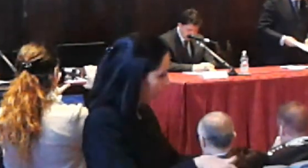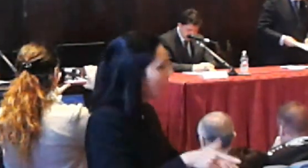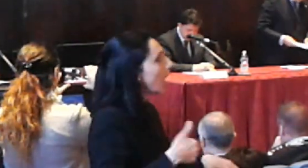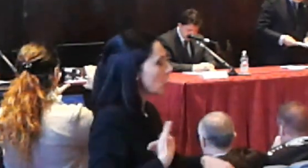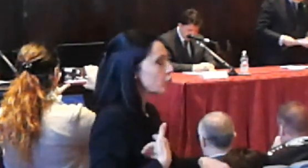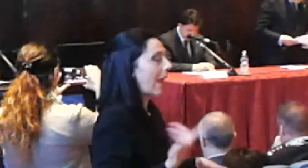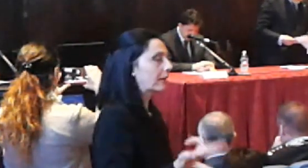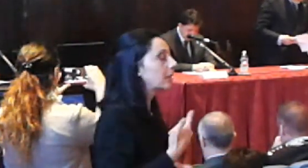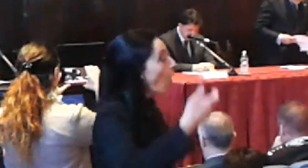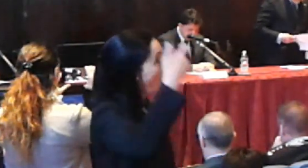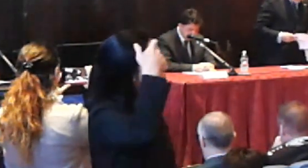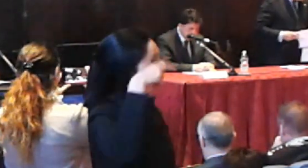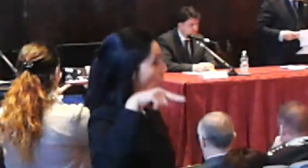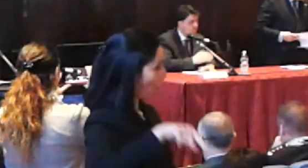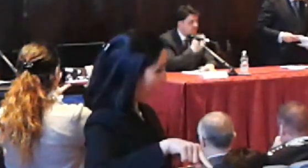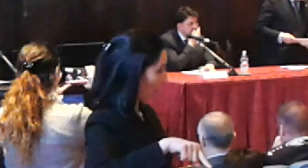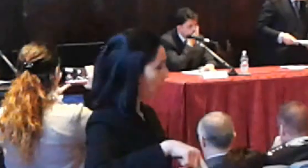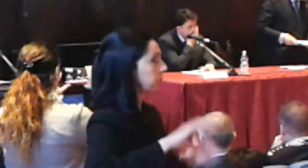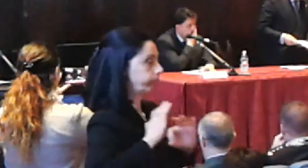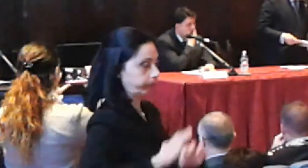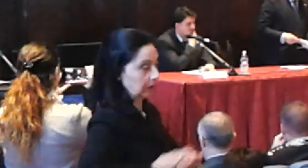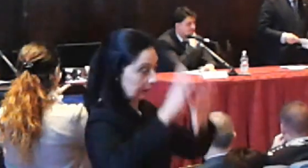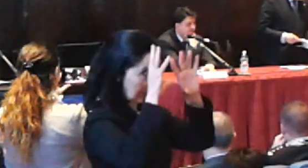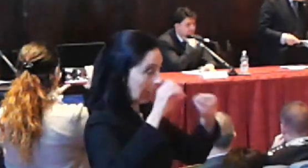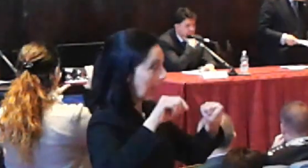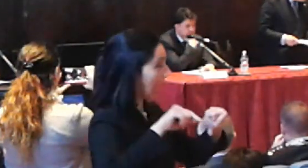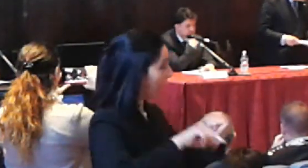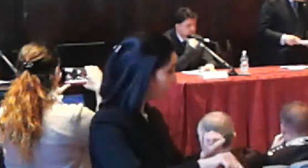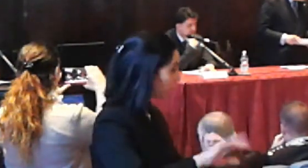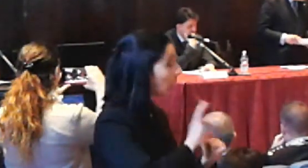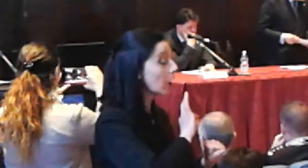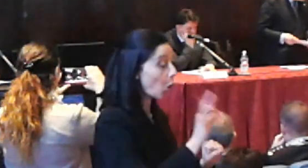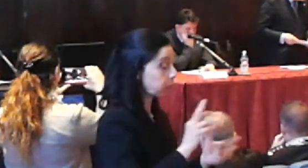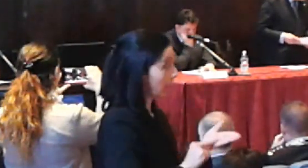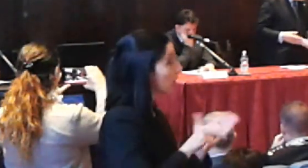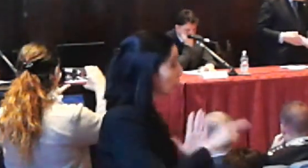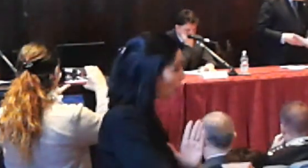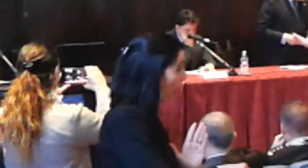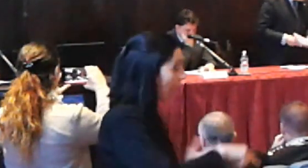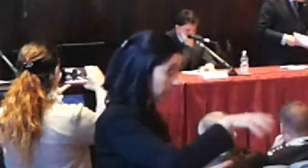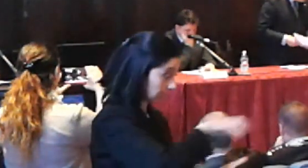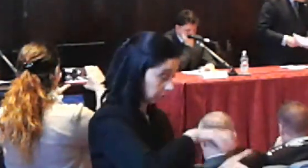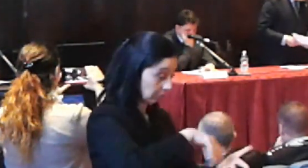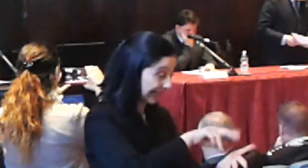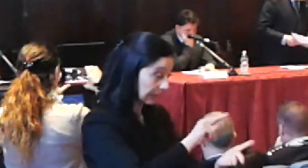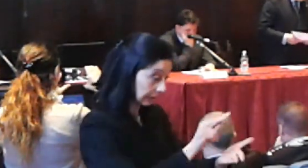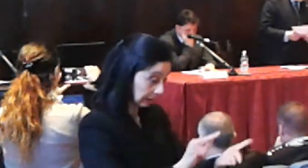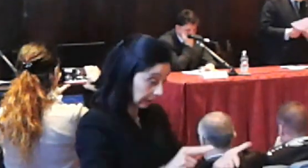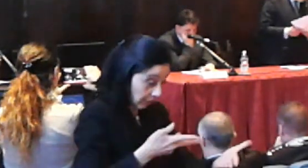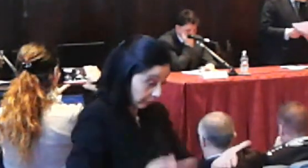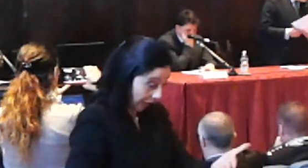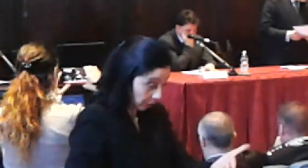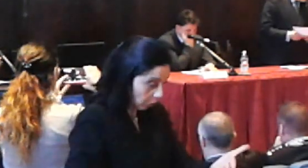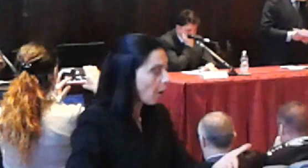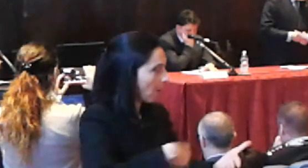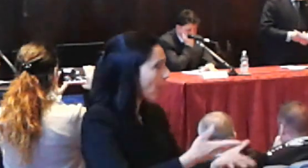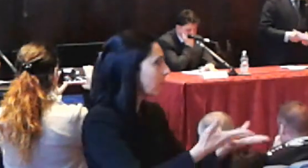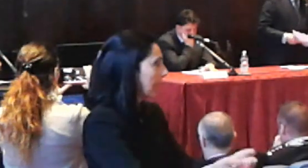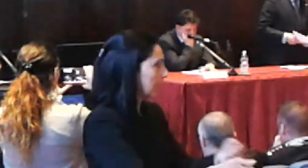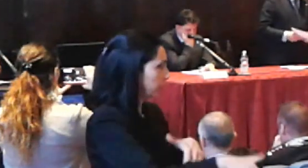alle forze dell'ordine, hanno già compiti e fanno, e hanno fatto e fanno e faranno splendidamente il loro mestiere. Questo